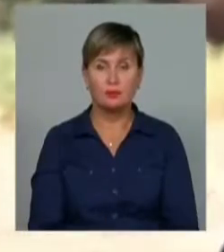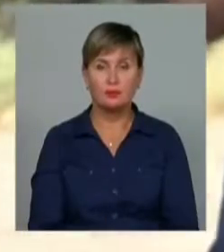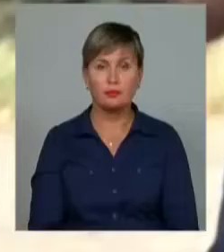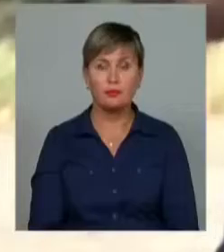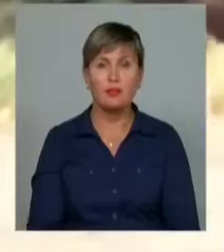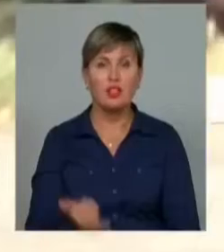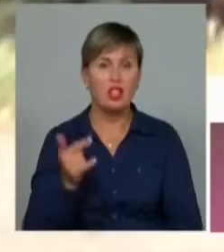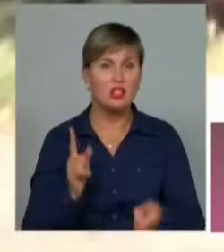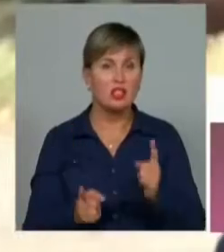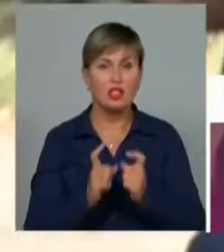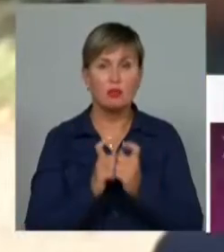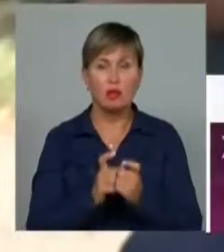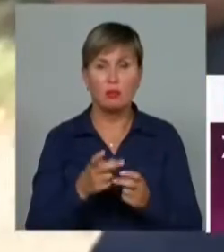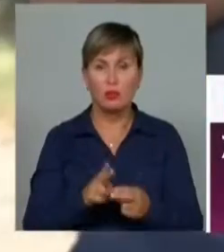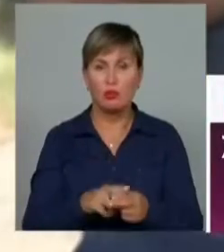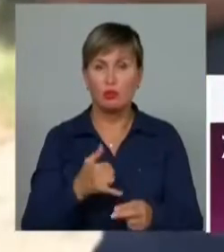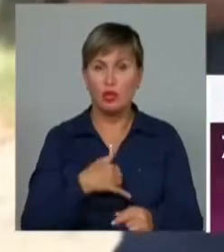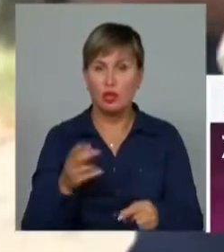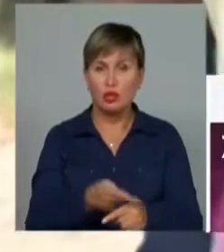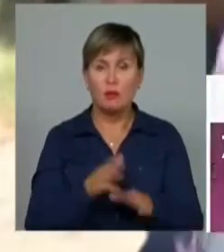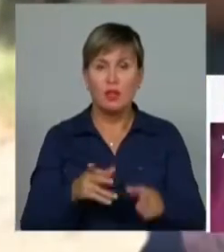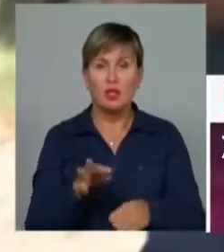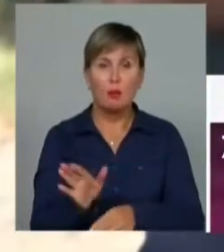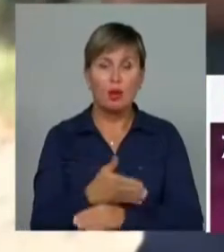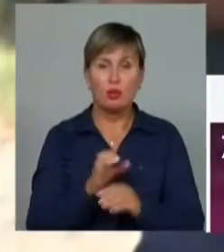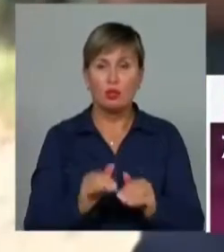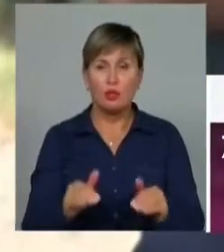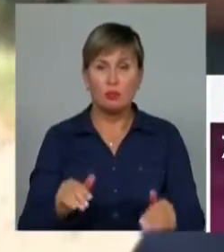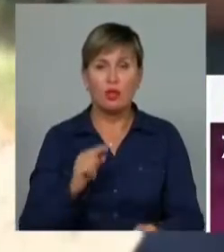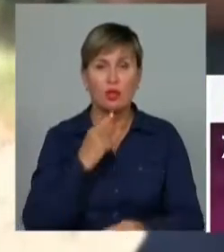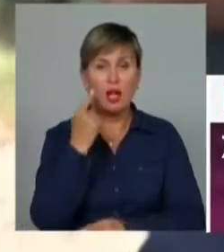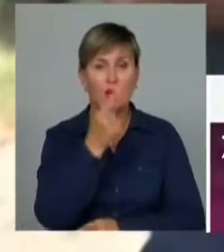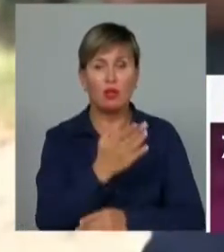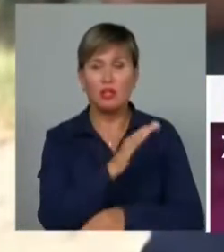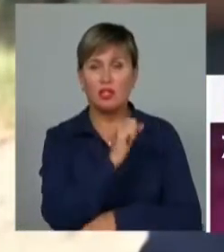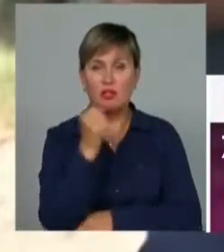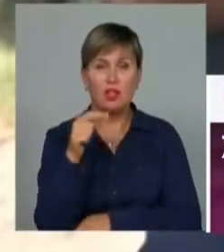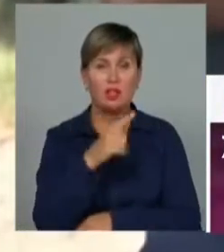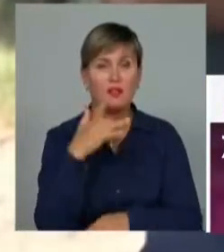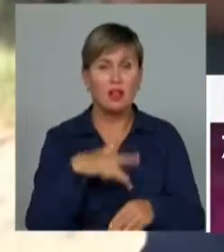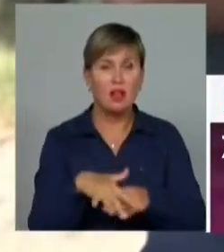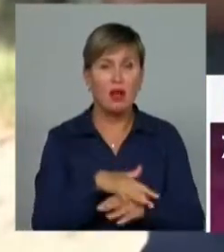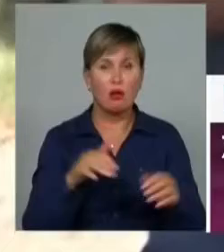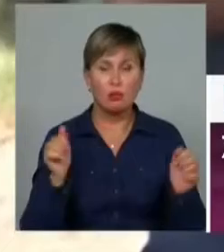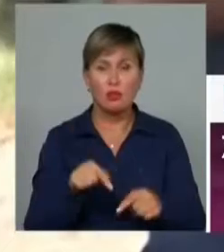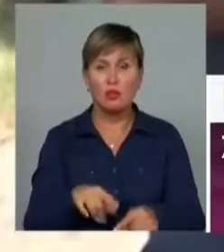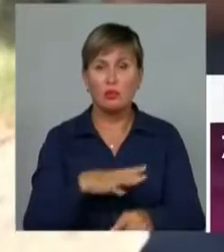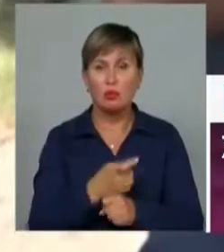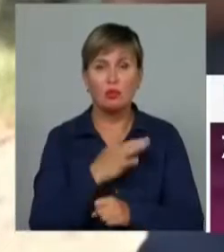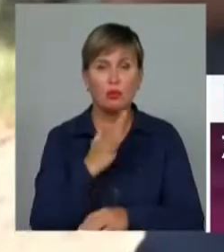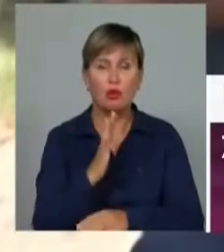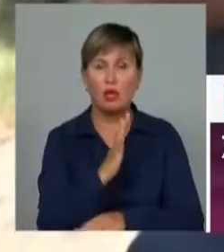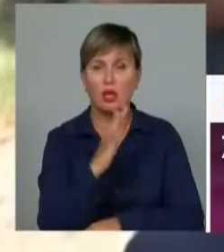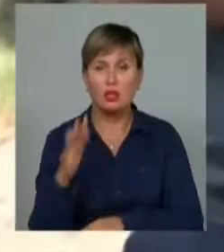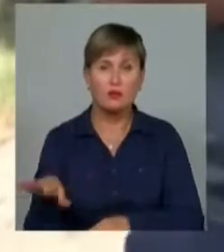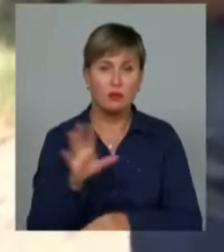Идет настоящая борьба, поскольку нас лишают места для прогулок с детьми. Вон там далеко есть сквер, но там всегда народу много. Здесь было очень много